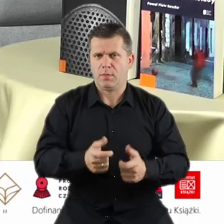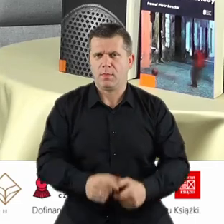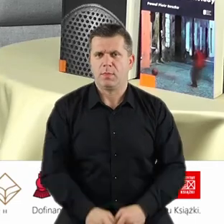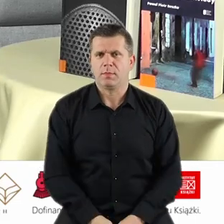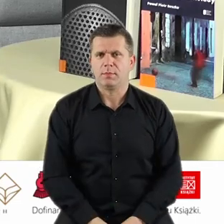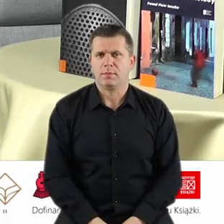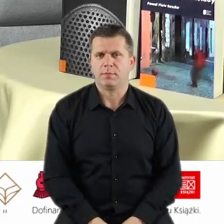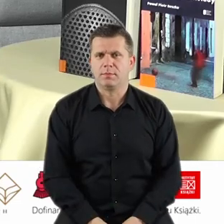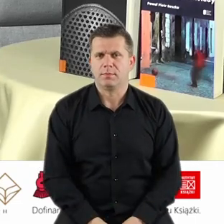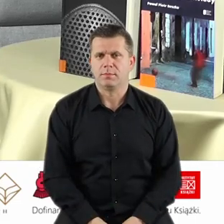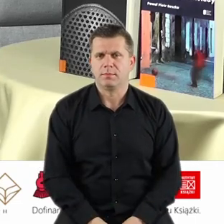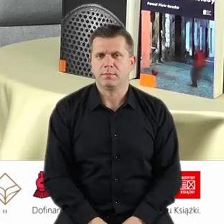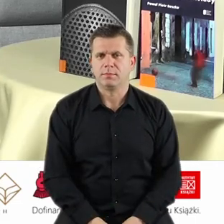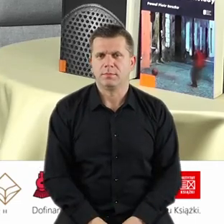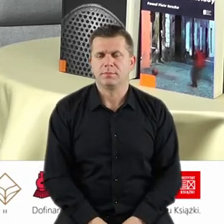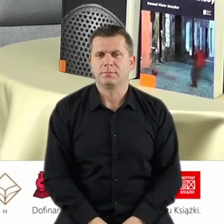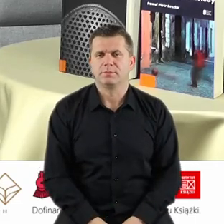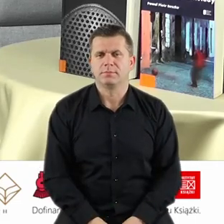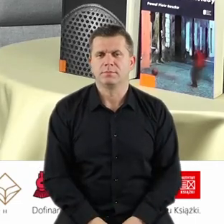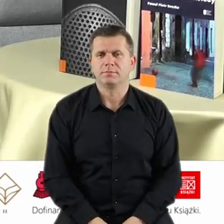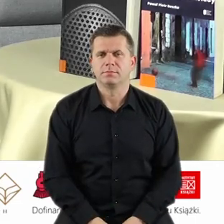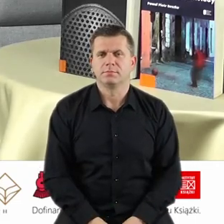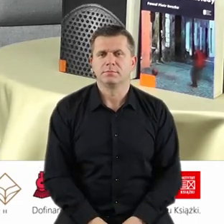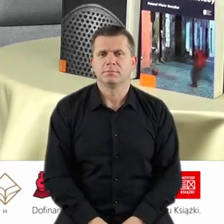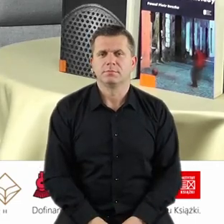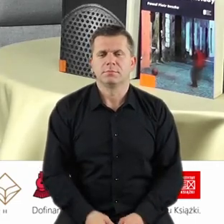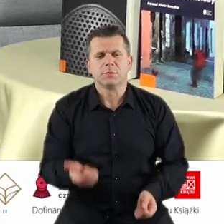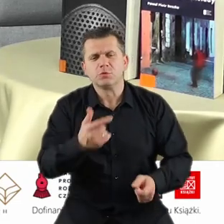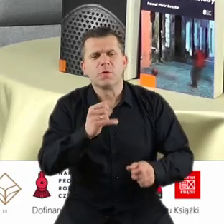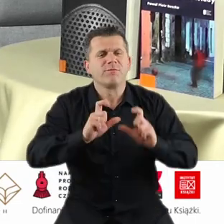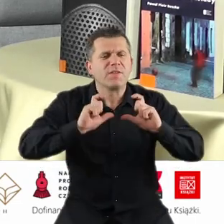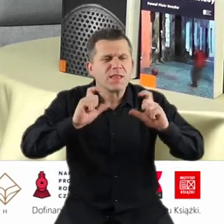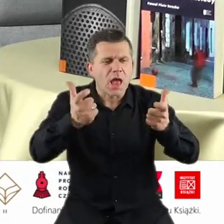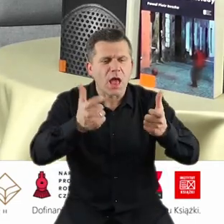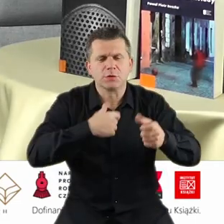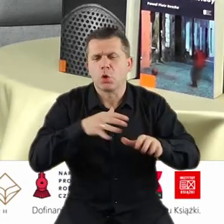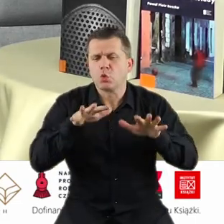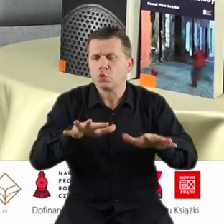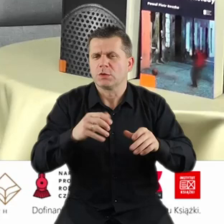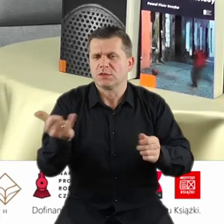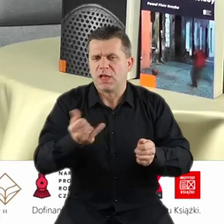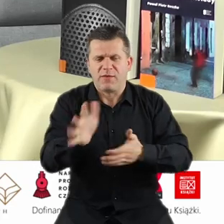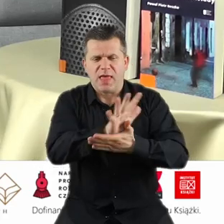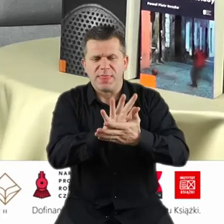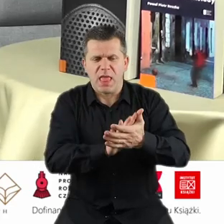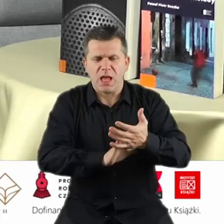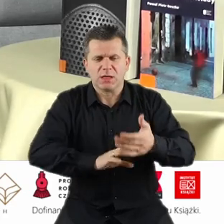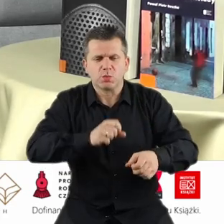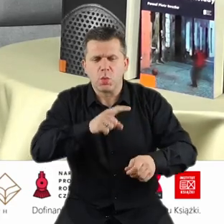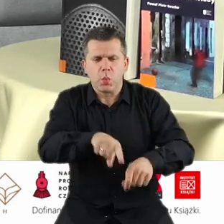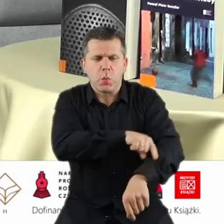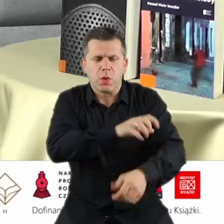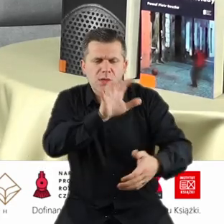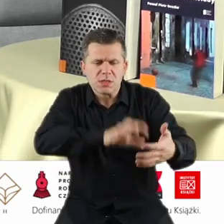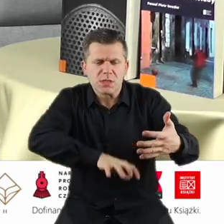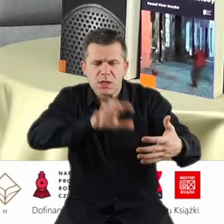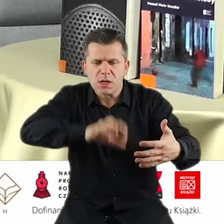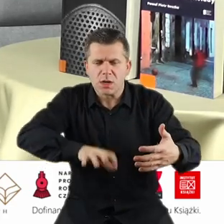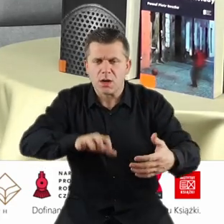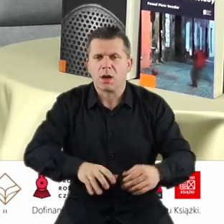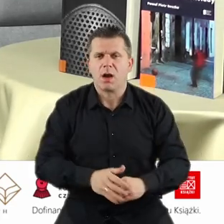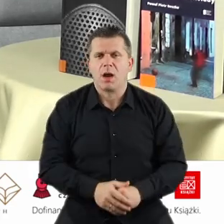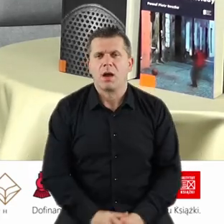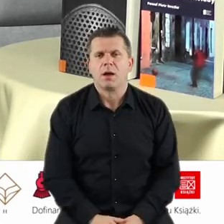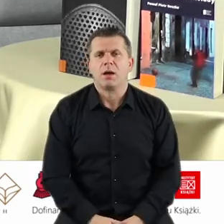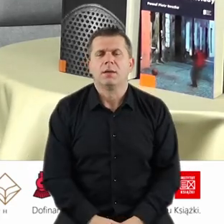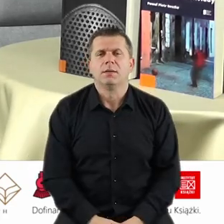Więc ja nawet z dosyć błahych wydarzeń przynosiłem, oddawałem bardzo długie teksty, które zawsze mi przycinano do jakichś takich rozmiarów,